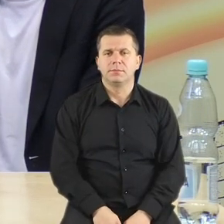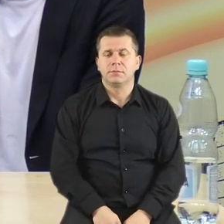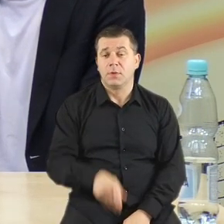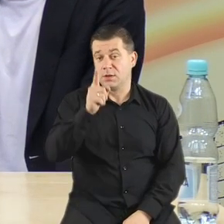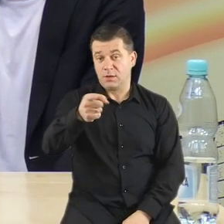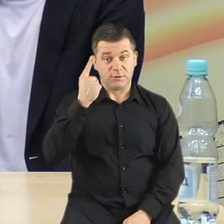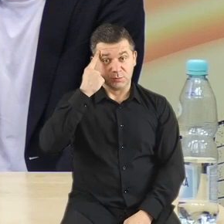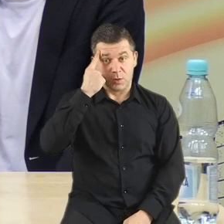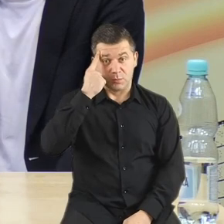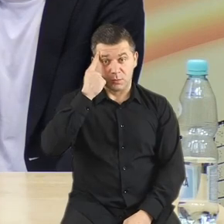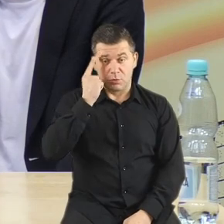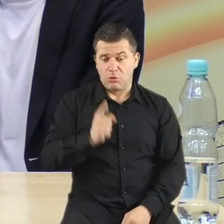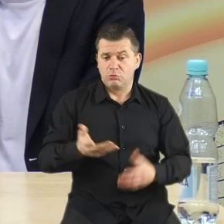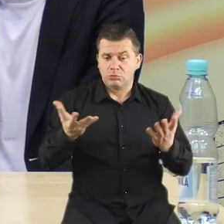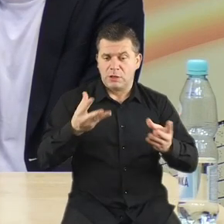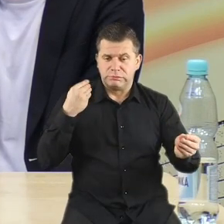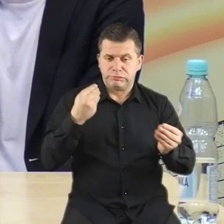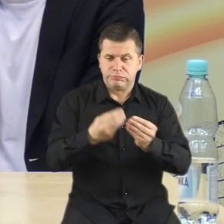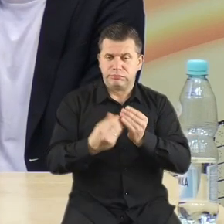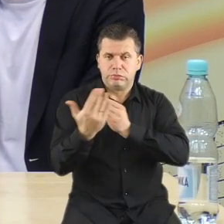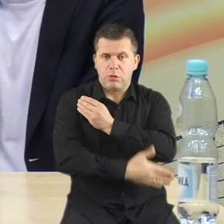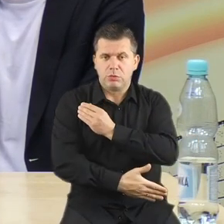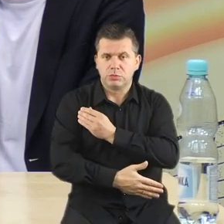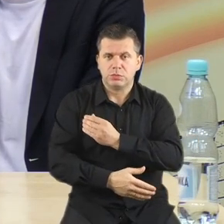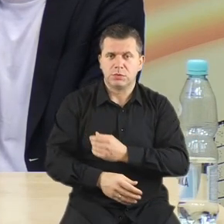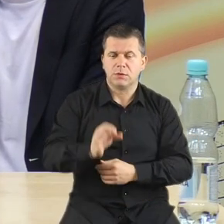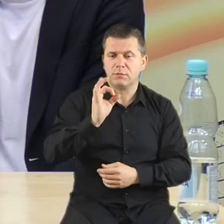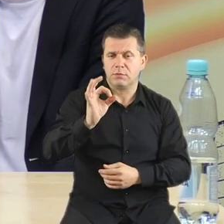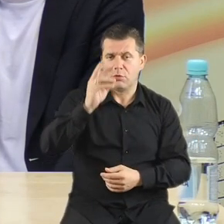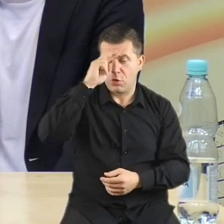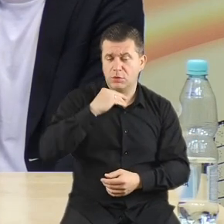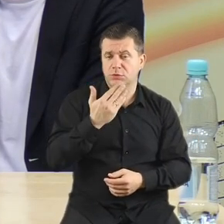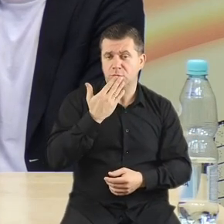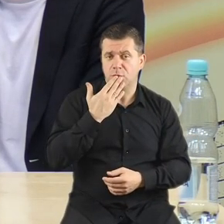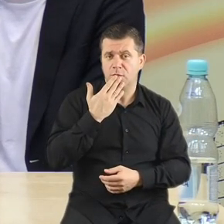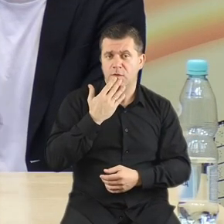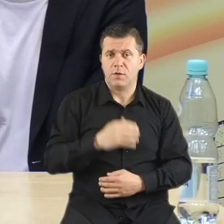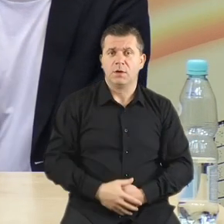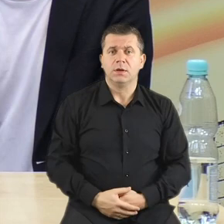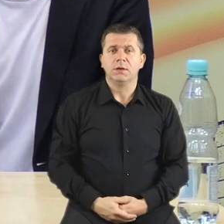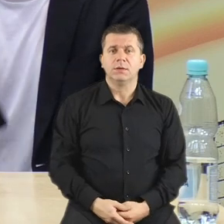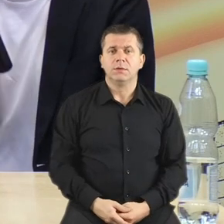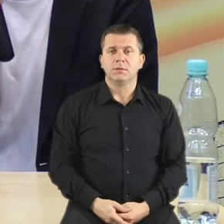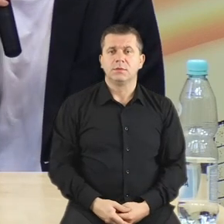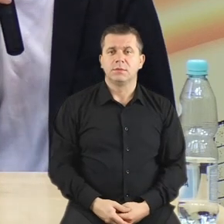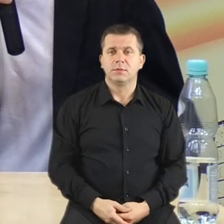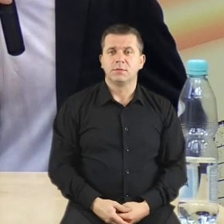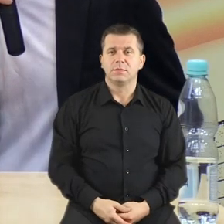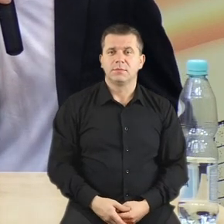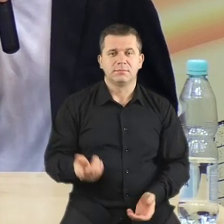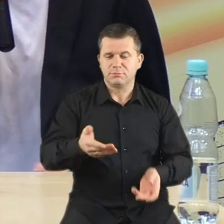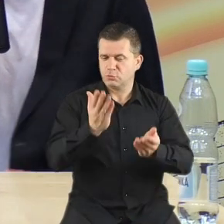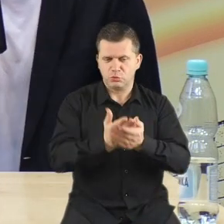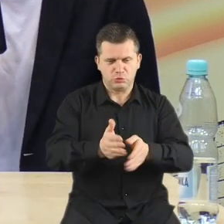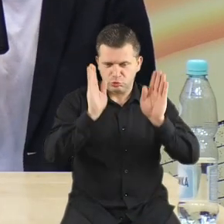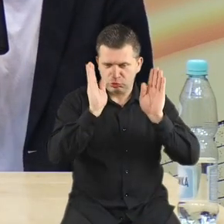jak pan wspomniał, na gdzieś przy końcu pański ojciec wspomina, żeby pan właśnie już prosi pana, żeby zostawił już pan